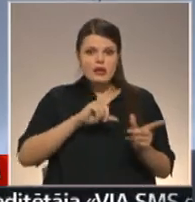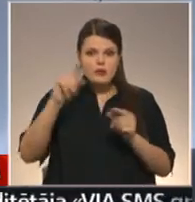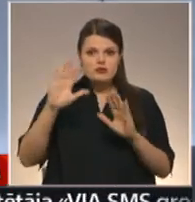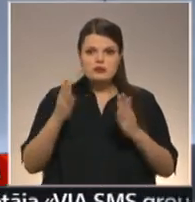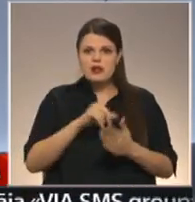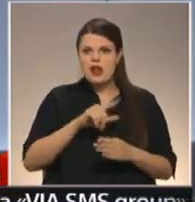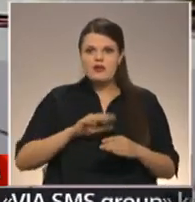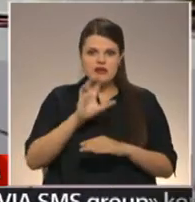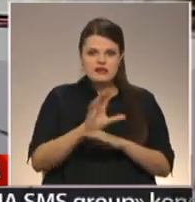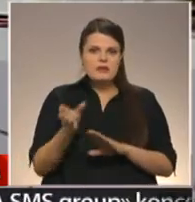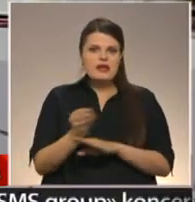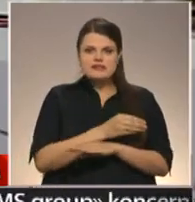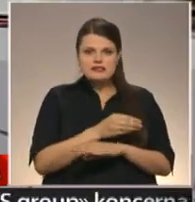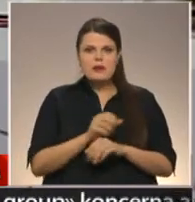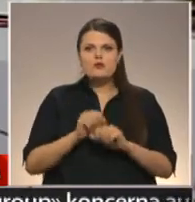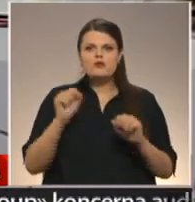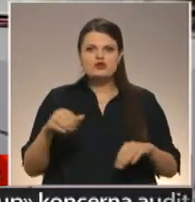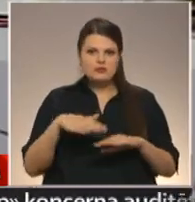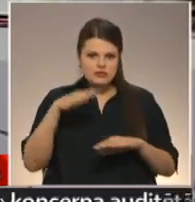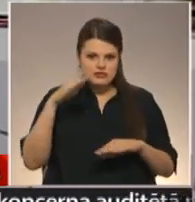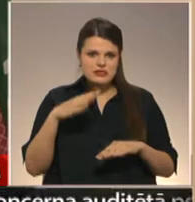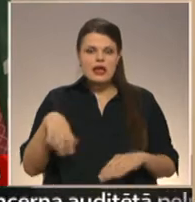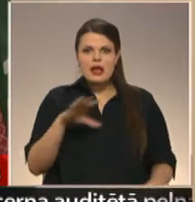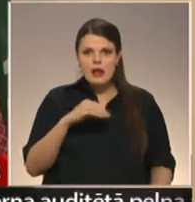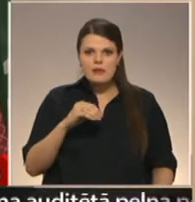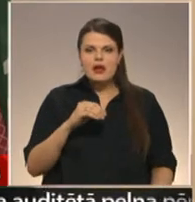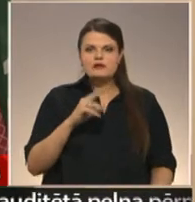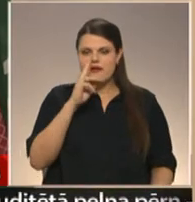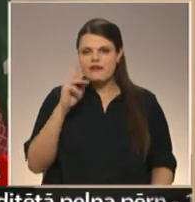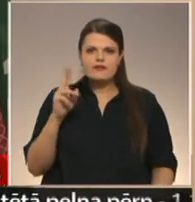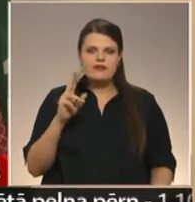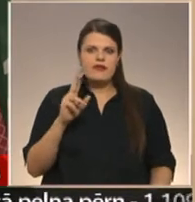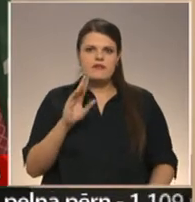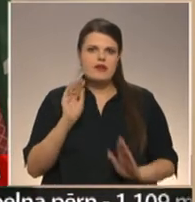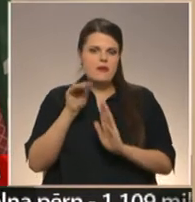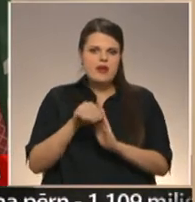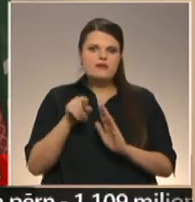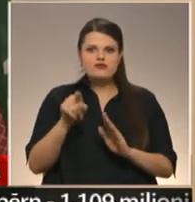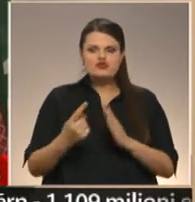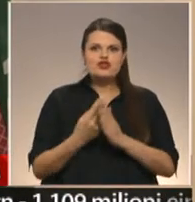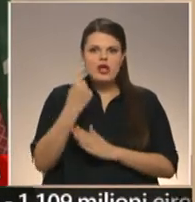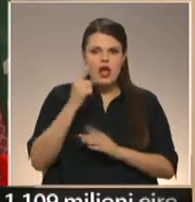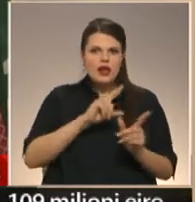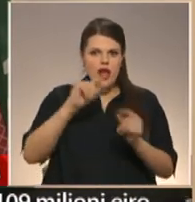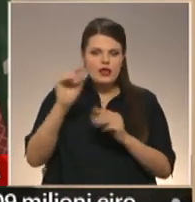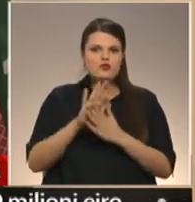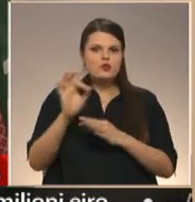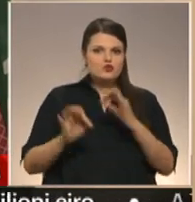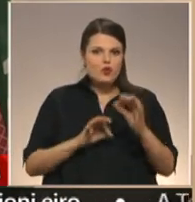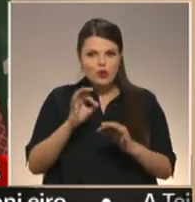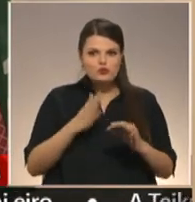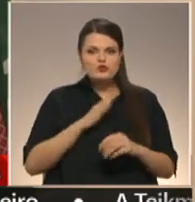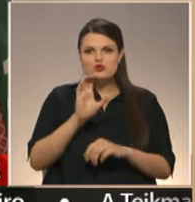taču Latvijas satelīti izņēma no kravas drošības iemeslu dēļ. Mēs netikām ievietot šajā raķetē mūsu